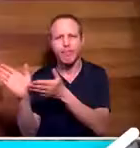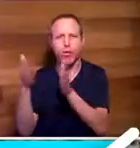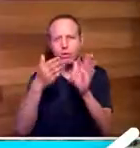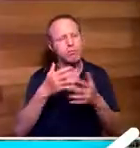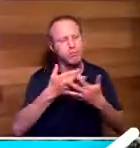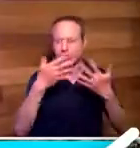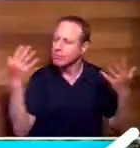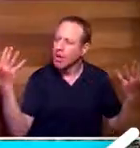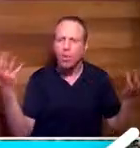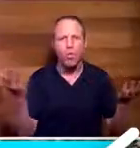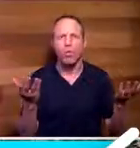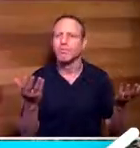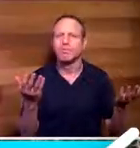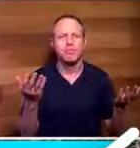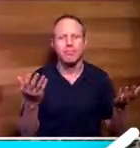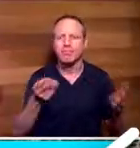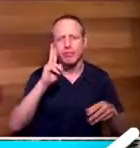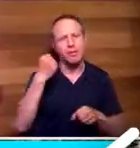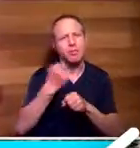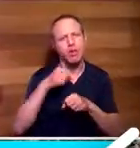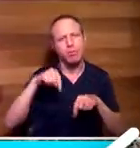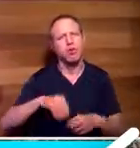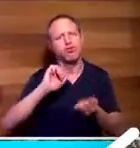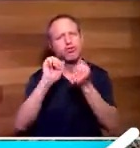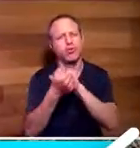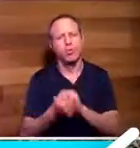אין ספק שצריכים לעשות פה שינוי.